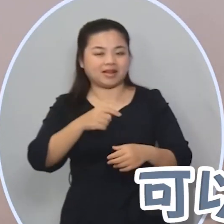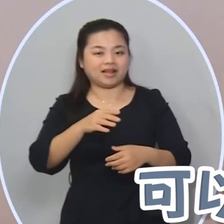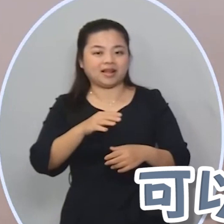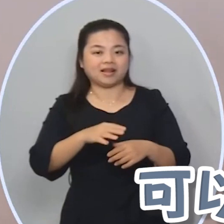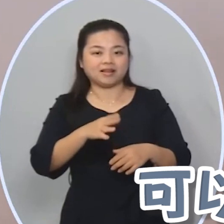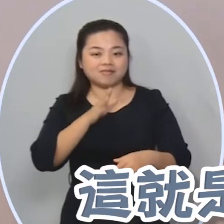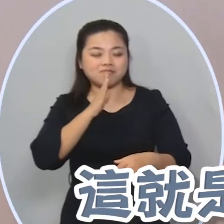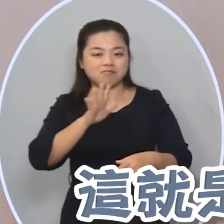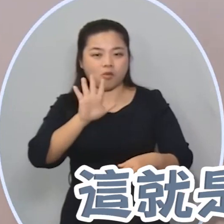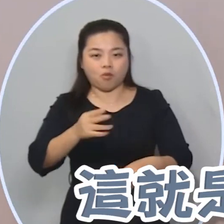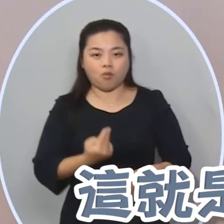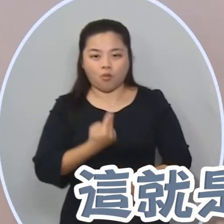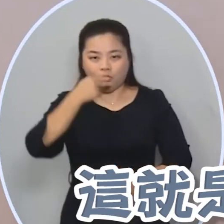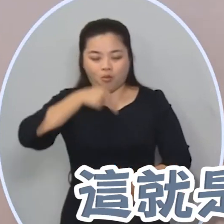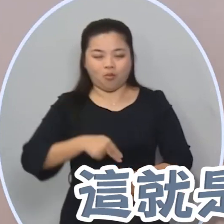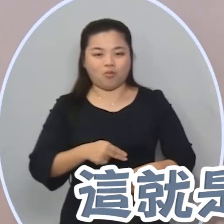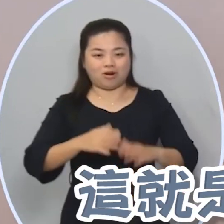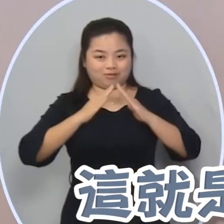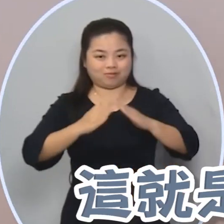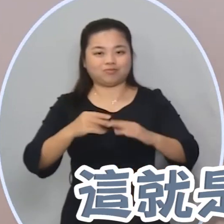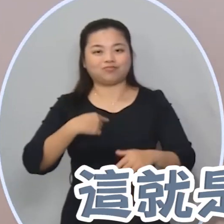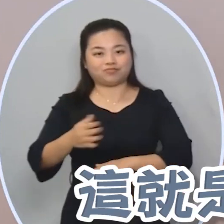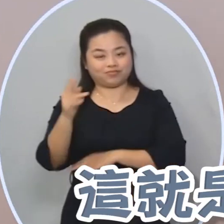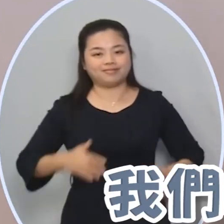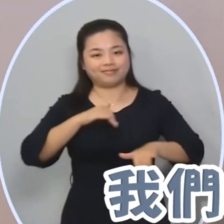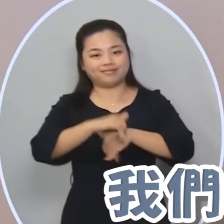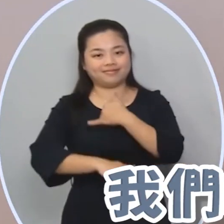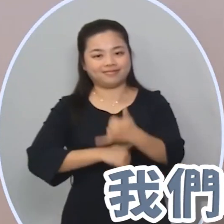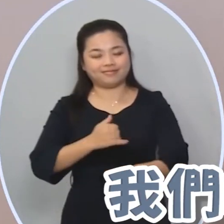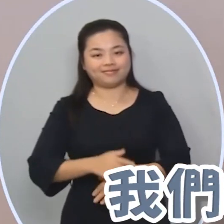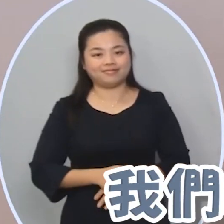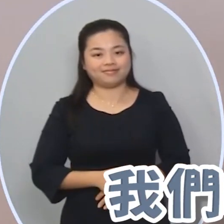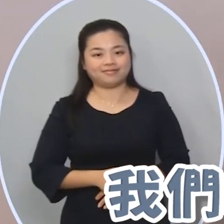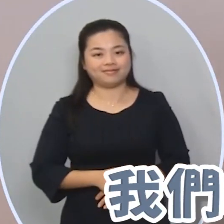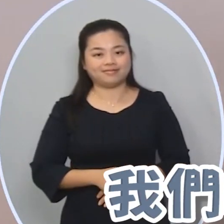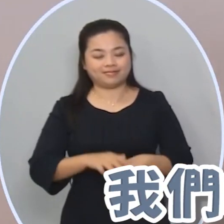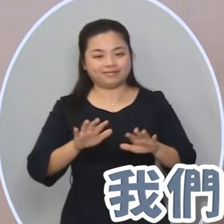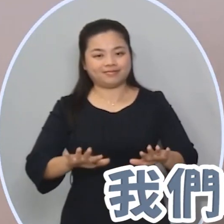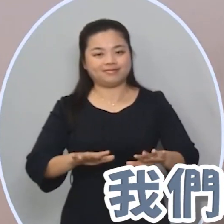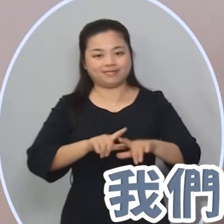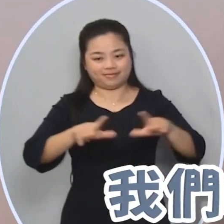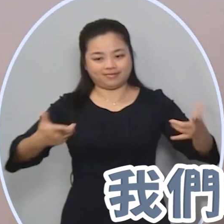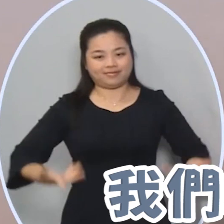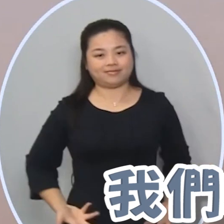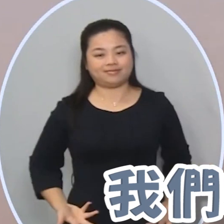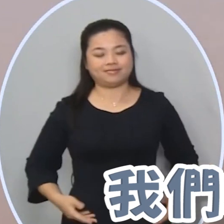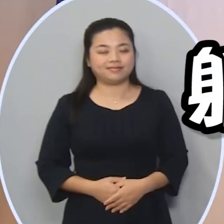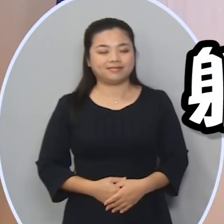有氧的首都，这就是我一个政见的一个重点了哈。我们就来进入到大休息。